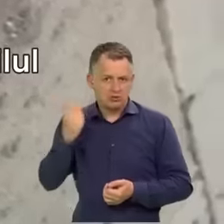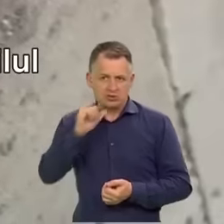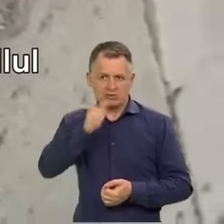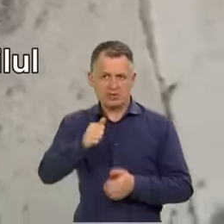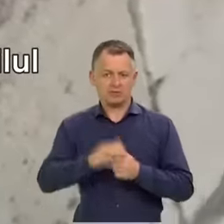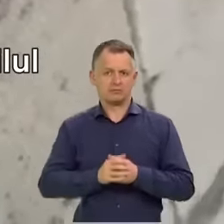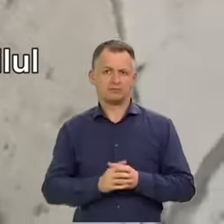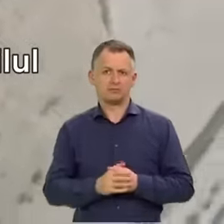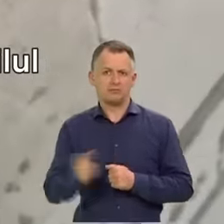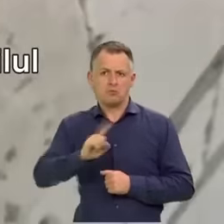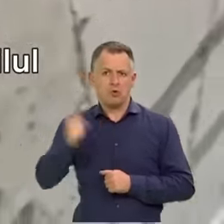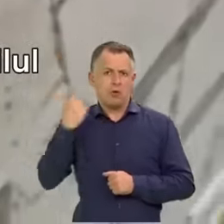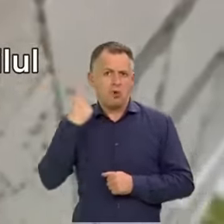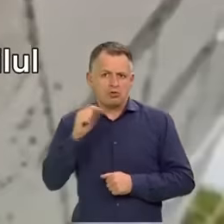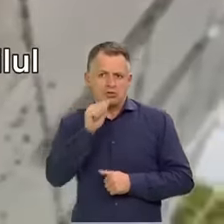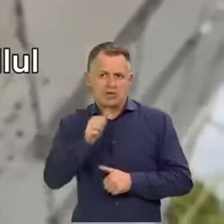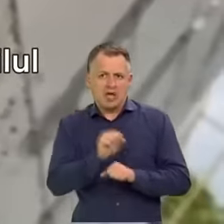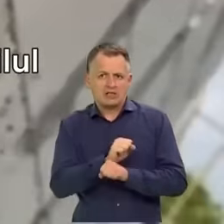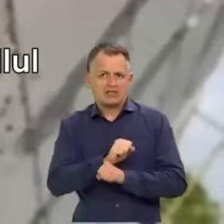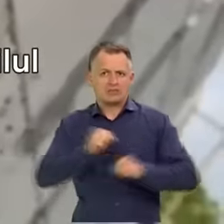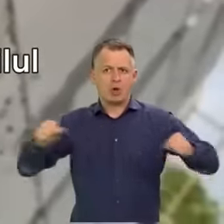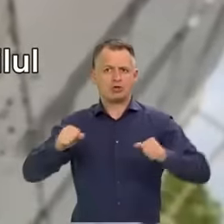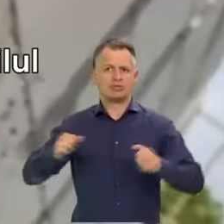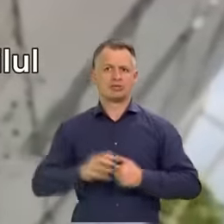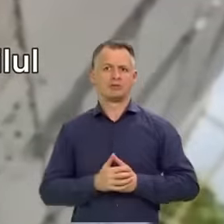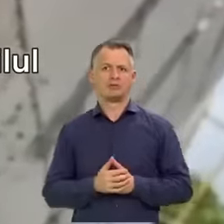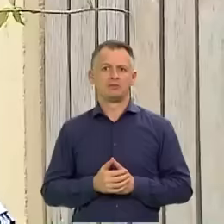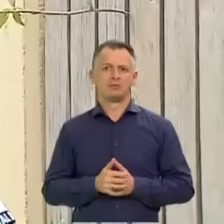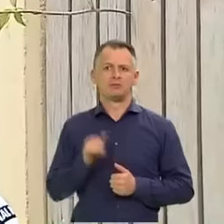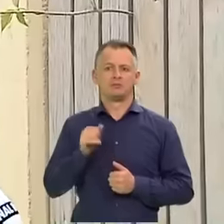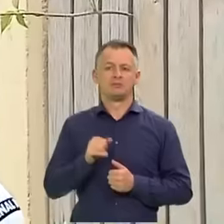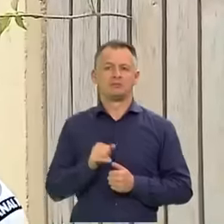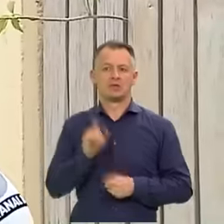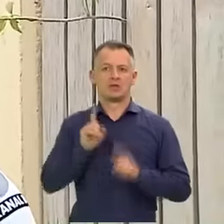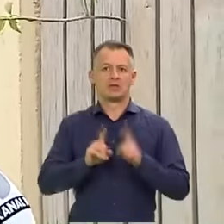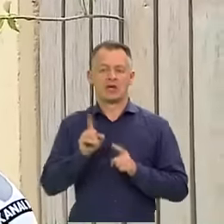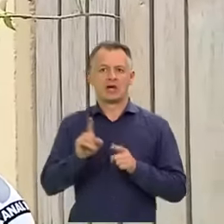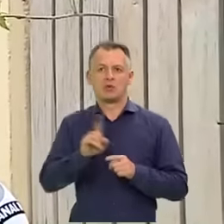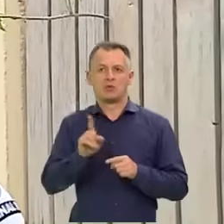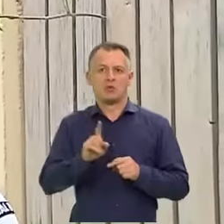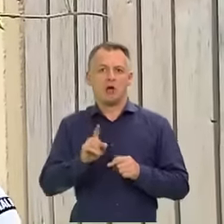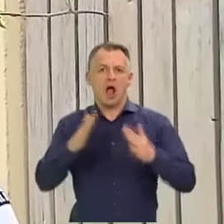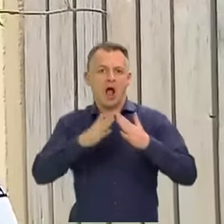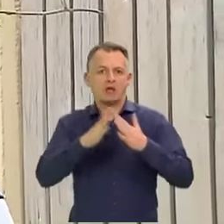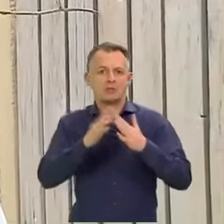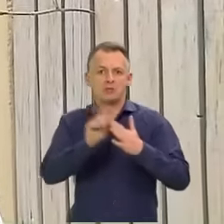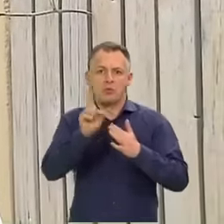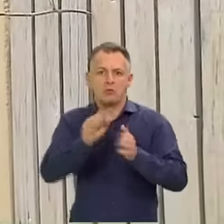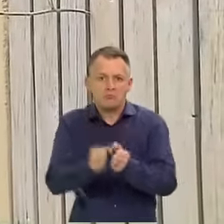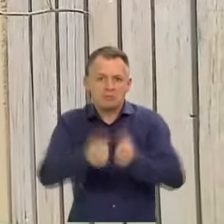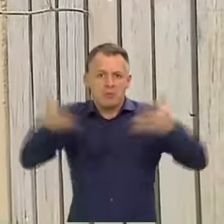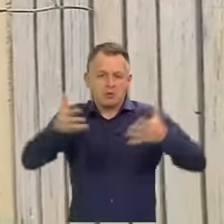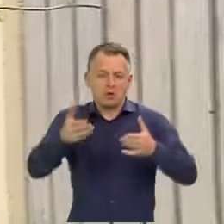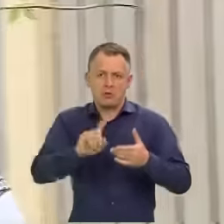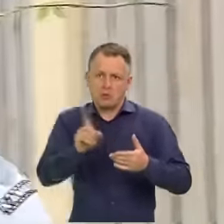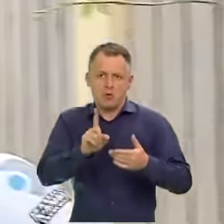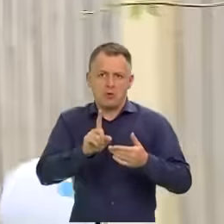nu s-a auzit nicio explozie, s-a fi aici spune. Copilul, n-a auzit absolut nimic. Dacă n-a sărit în aer casa. Înseamnă că n-a fost bombă, a